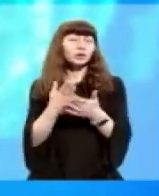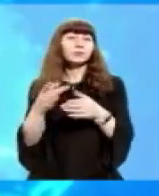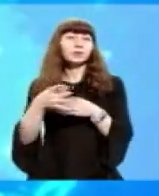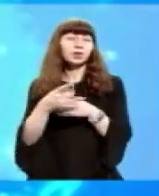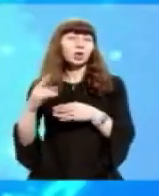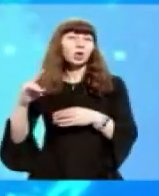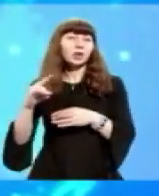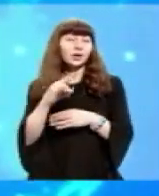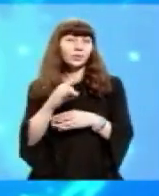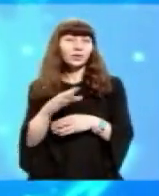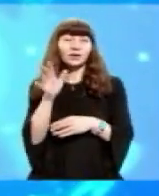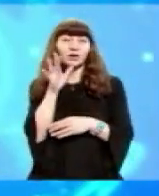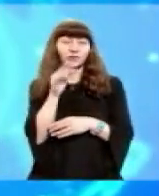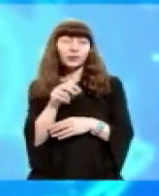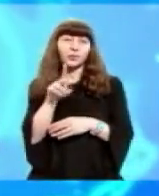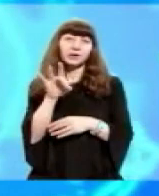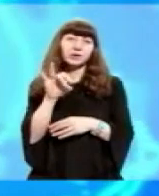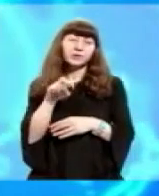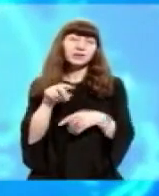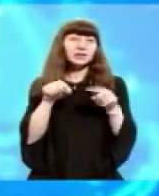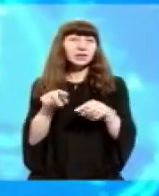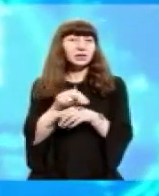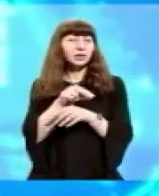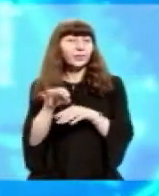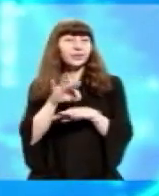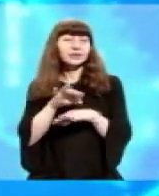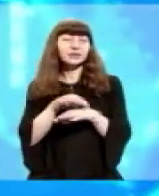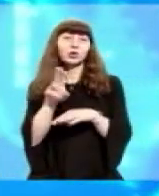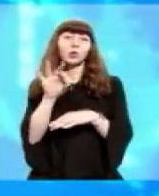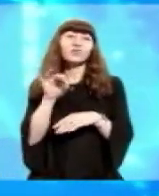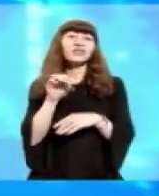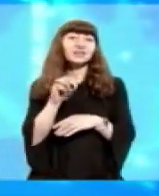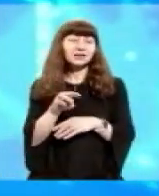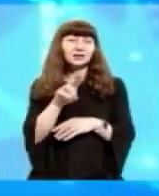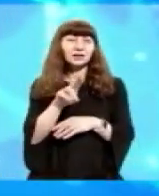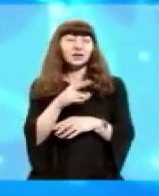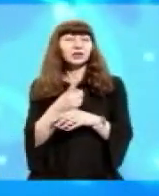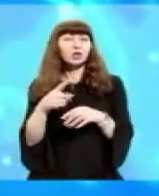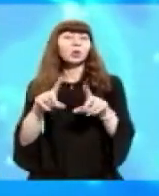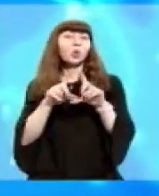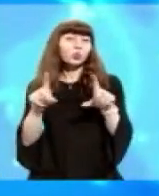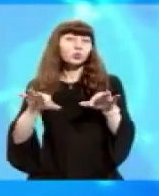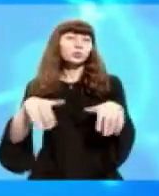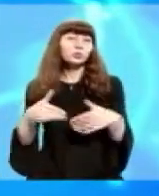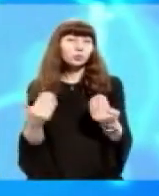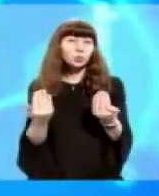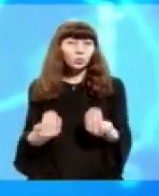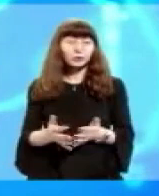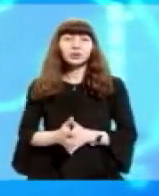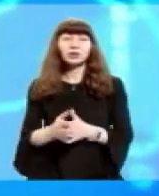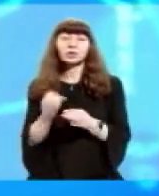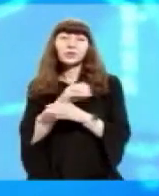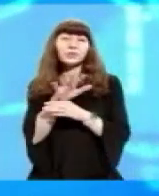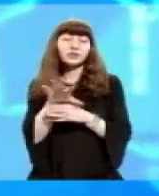микрорайоне «Аэропорт». В пик пандемии здесь проходили лечение пациенты с ковид. В настоящее время данный корпус пустует. Современный стационар